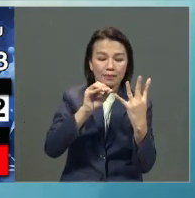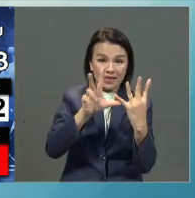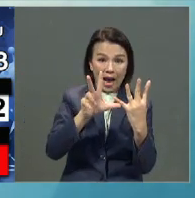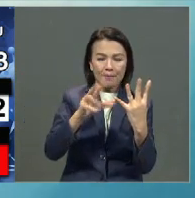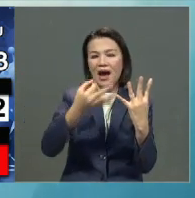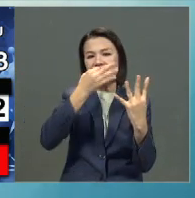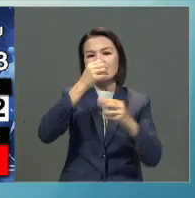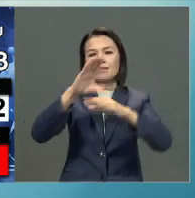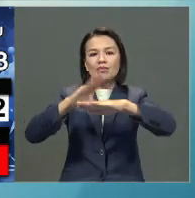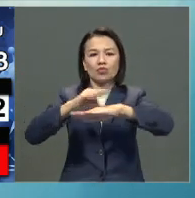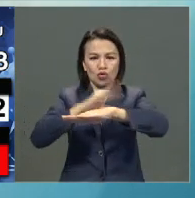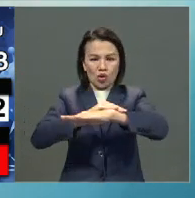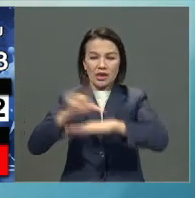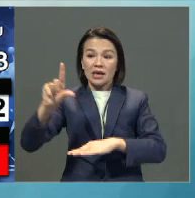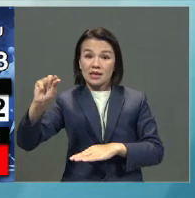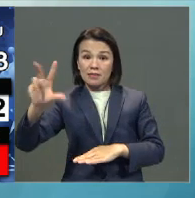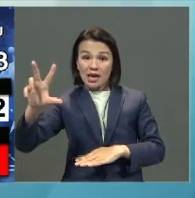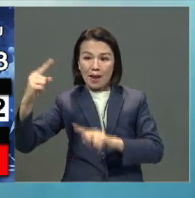ปีอาชีพพนักงานนวดกลับมาวันที่ 13